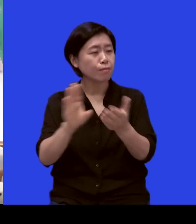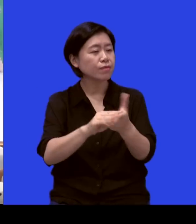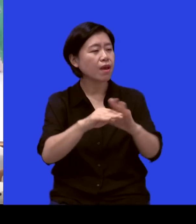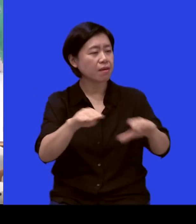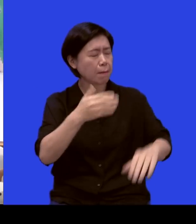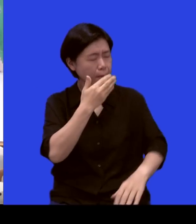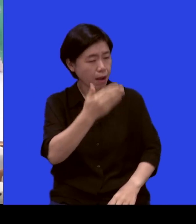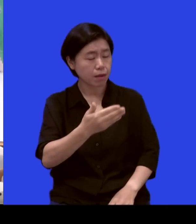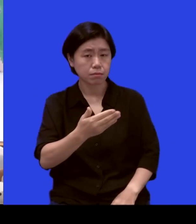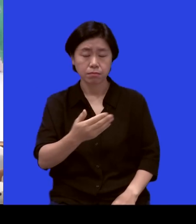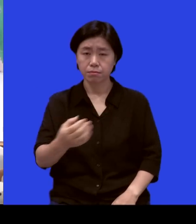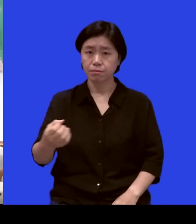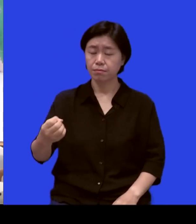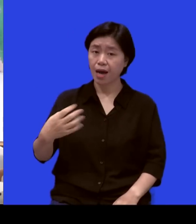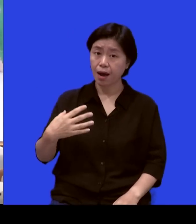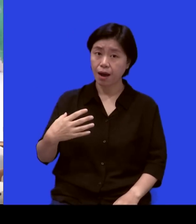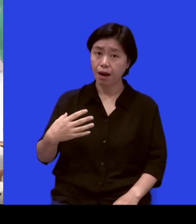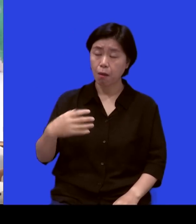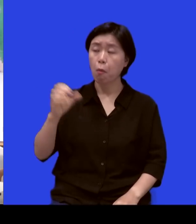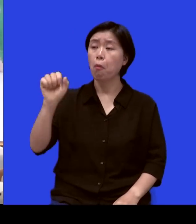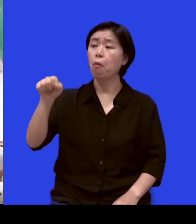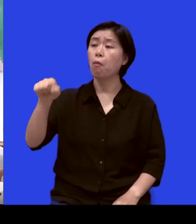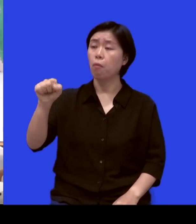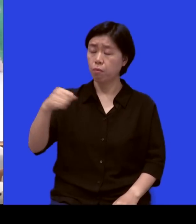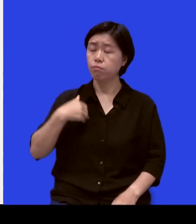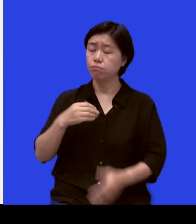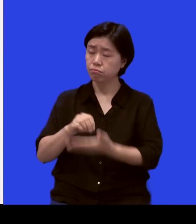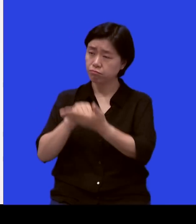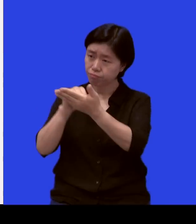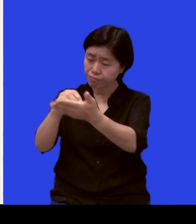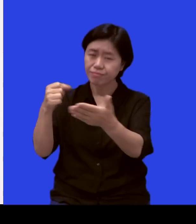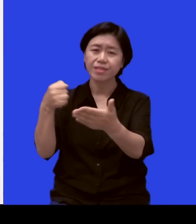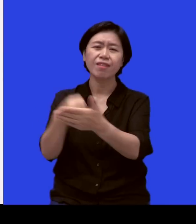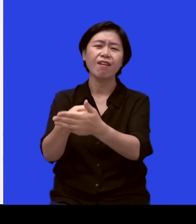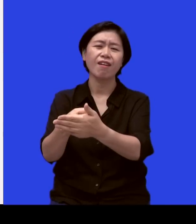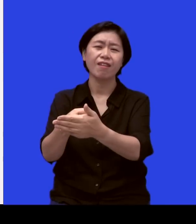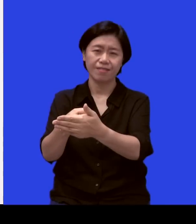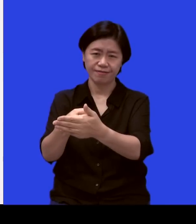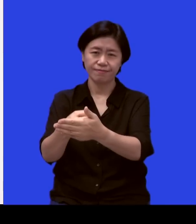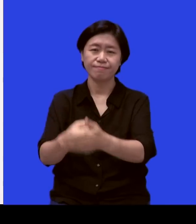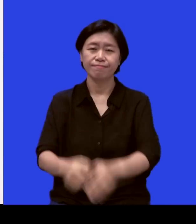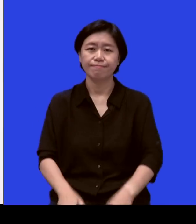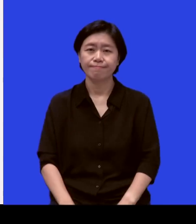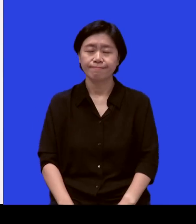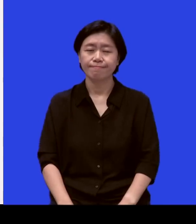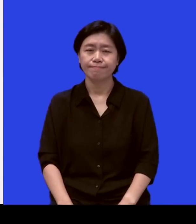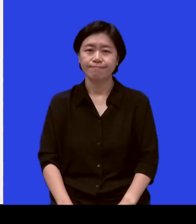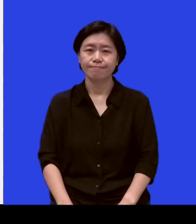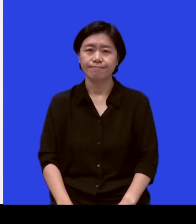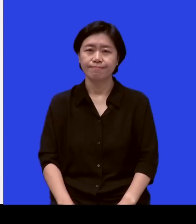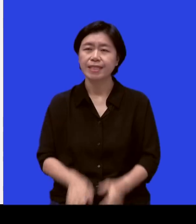네. 그래서 내가 그럼 신학교 가자. 그래가지고 그 신학교 갈 날만 손꼽아